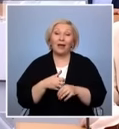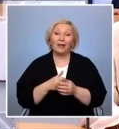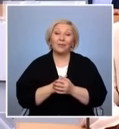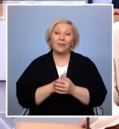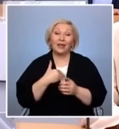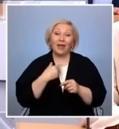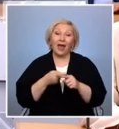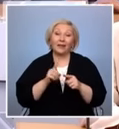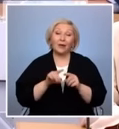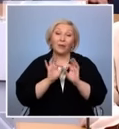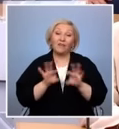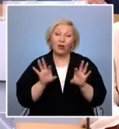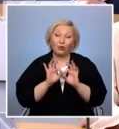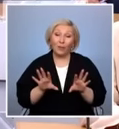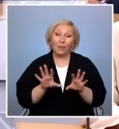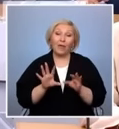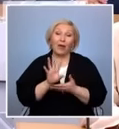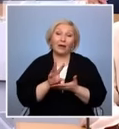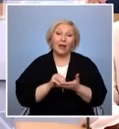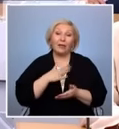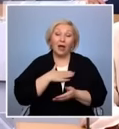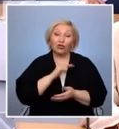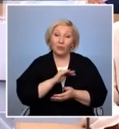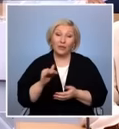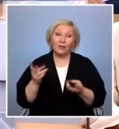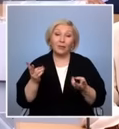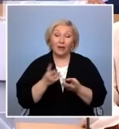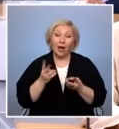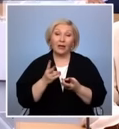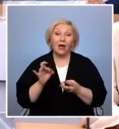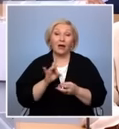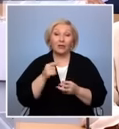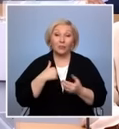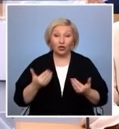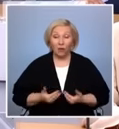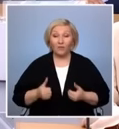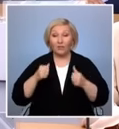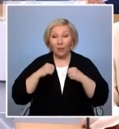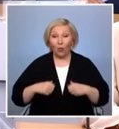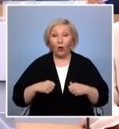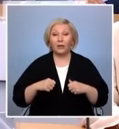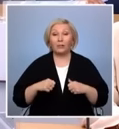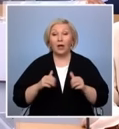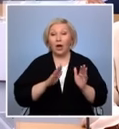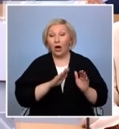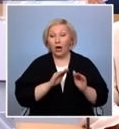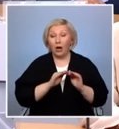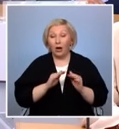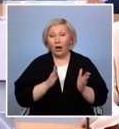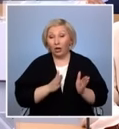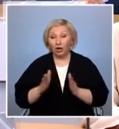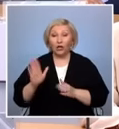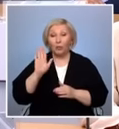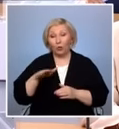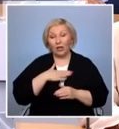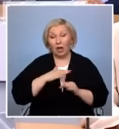стороне неглупые люди сидят, они бьют и бьют». Ну, это Хабиров попытался превратить шквал критики в